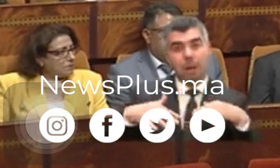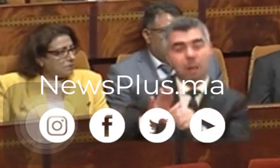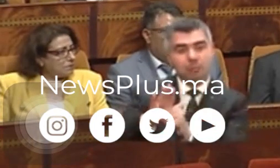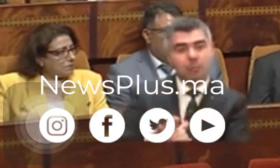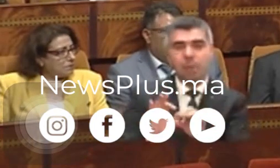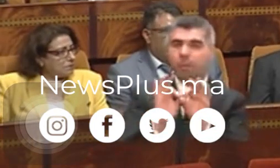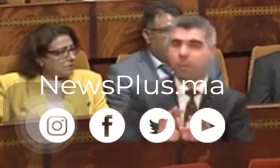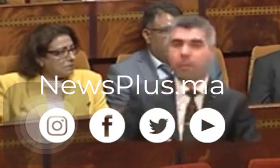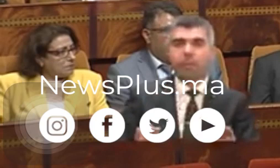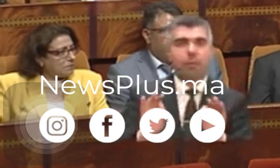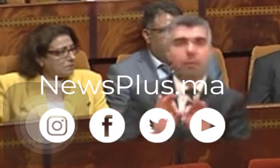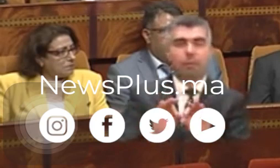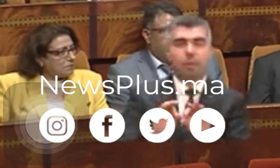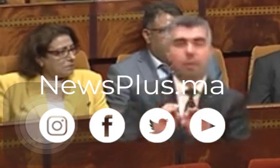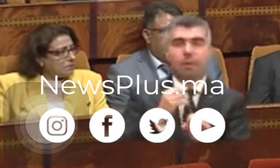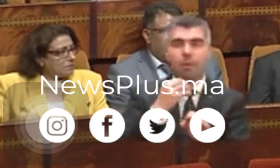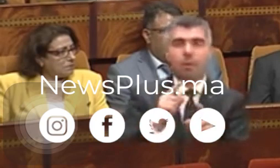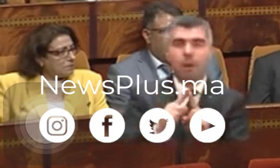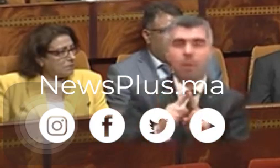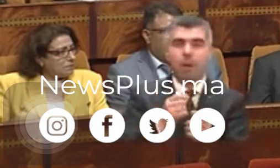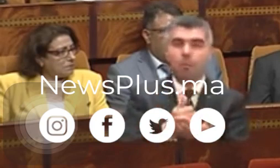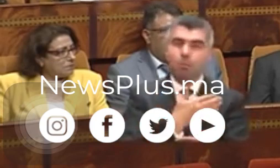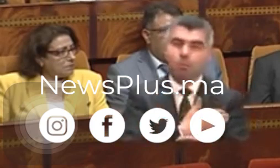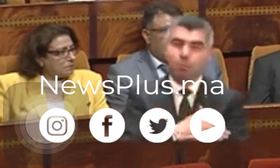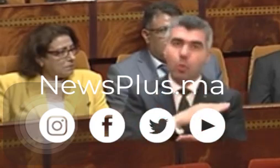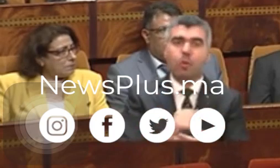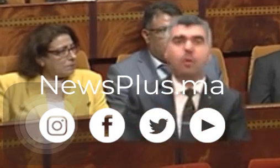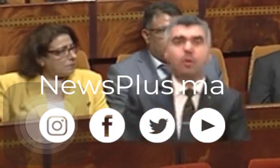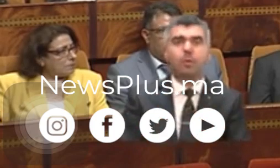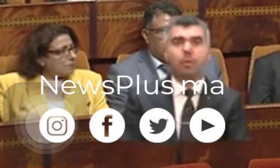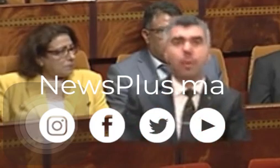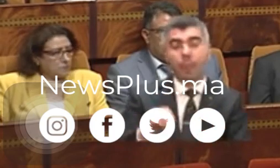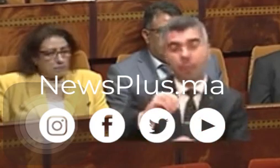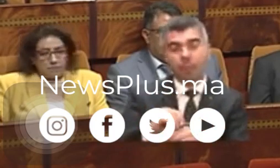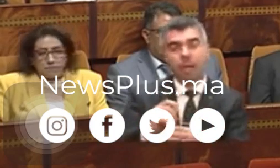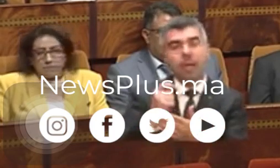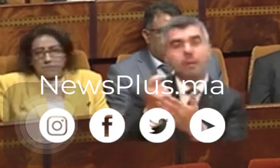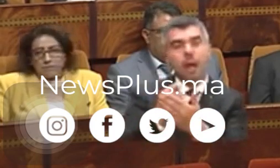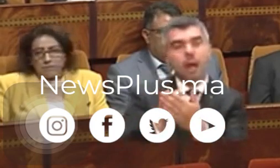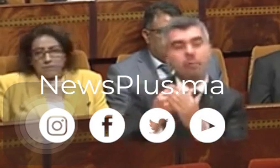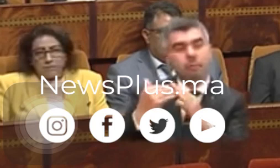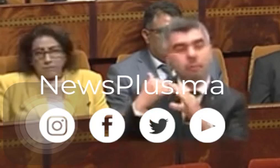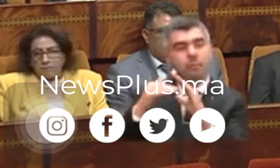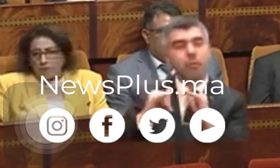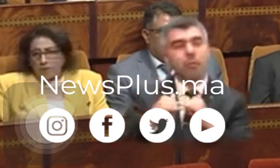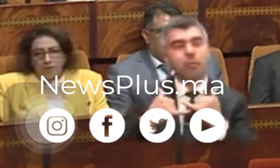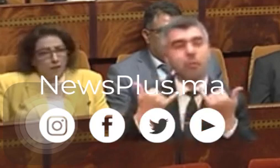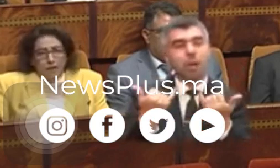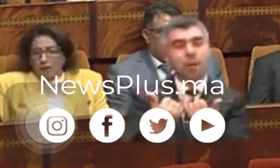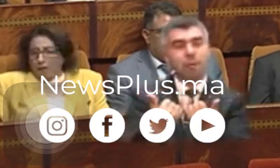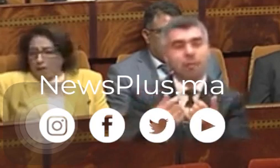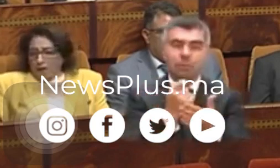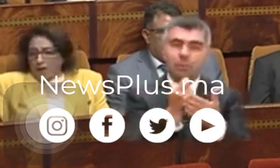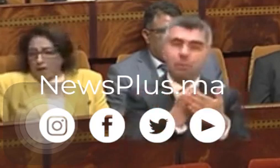به؟ هذا كلام غير مقبول وغير مسؤول. كذلك وجهنا طلبات لعقد الاجتماع بمواضيع